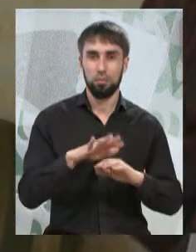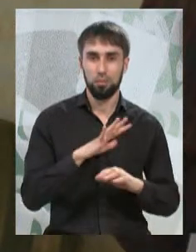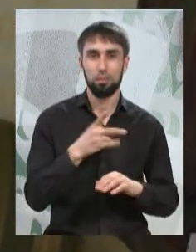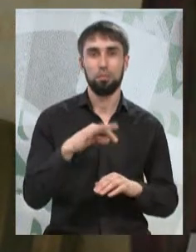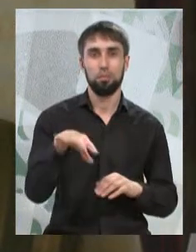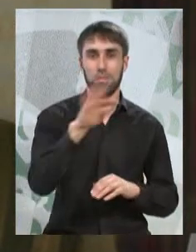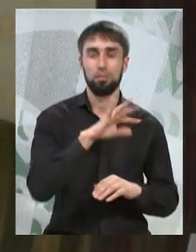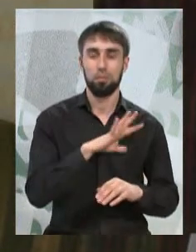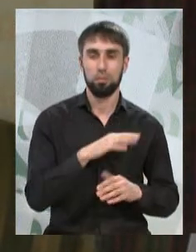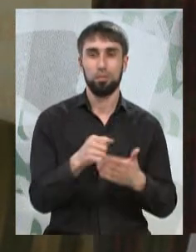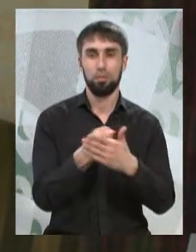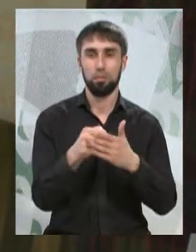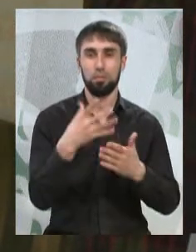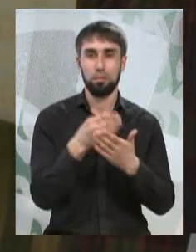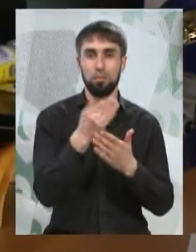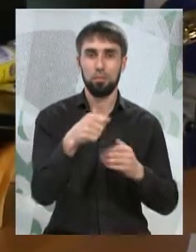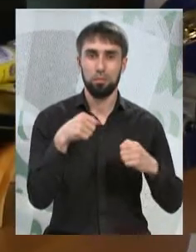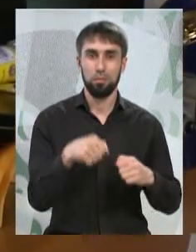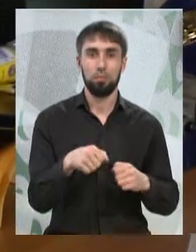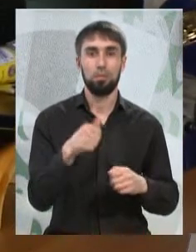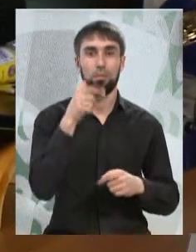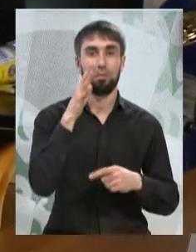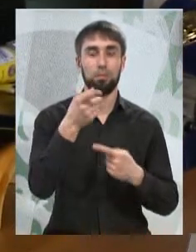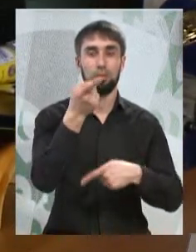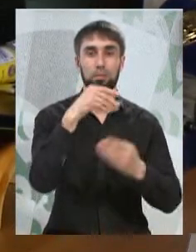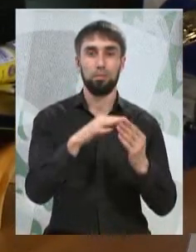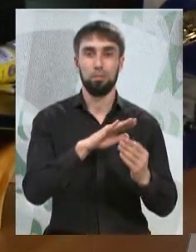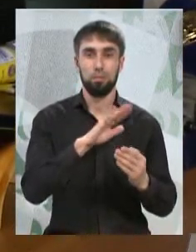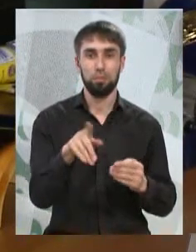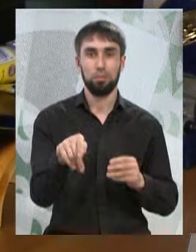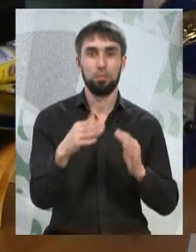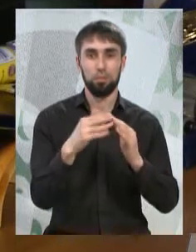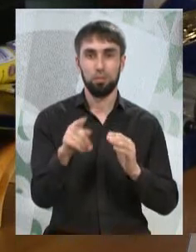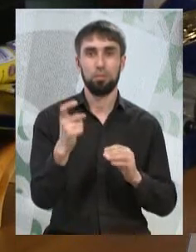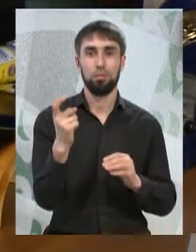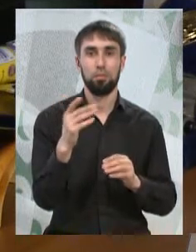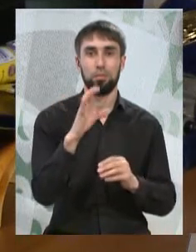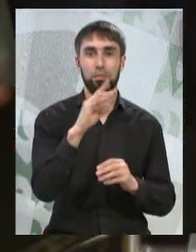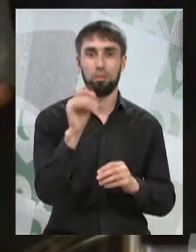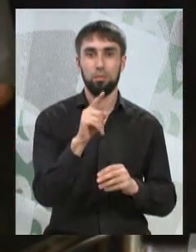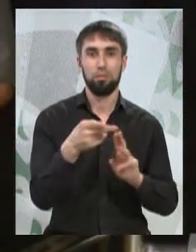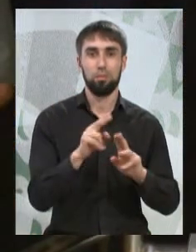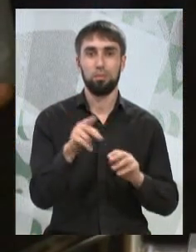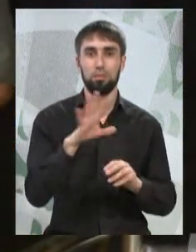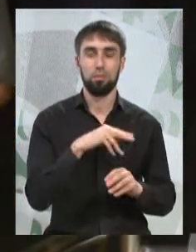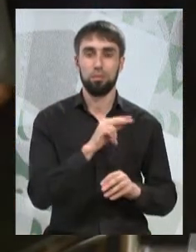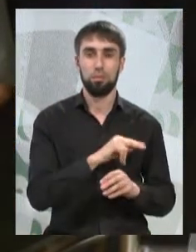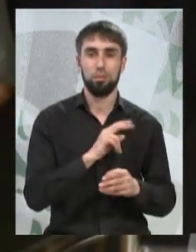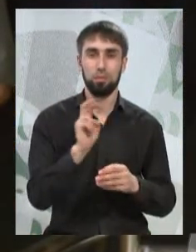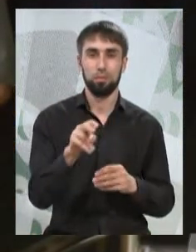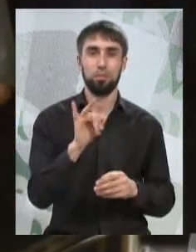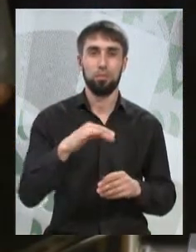делится дедушка. В 1957-м, вернувшись из депортации, Алихан устроился в совхоз механизатором. После года работы он был